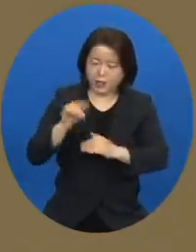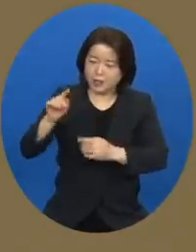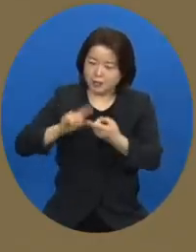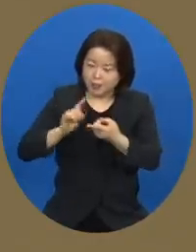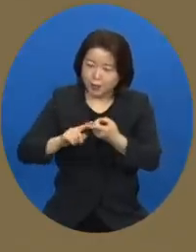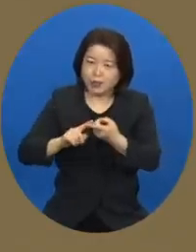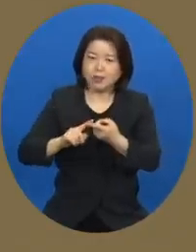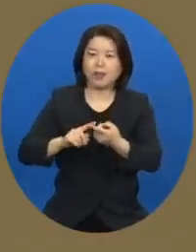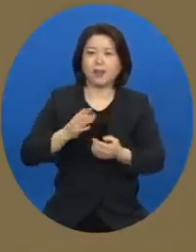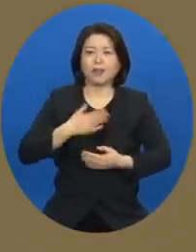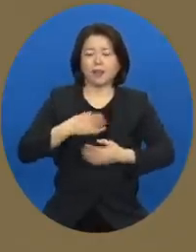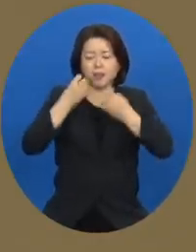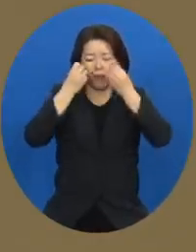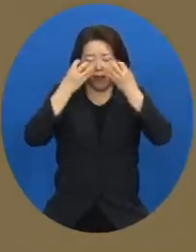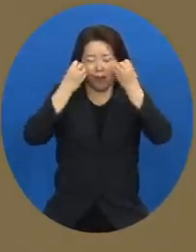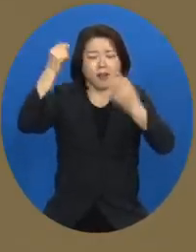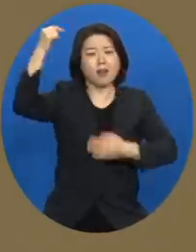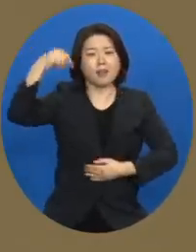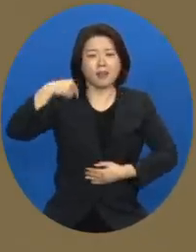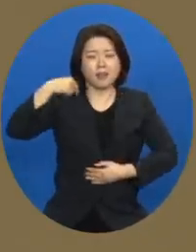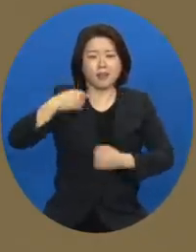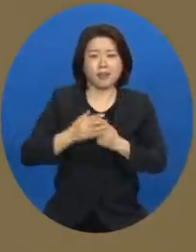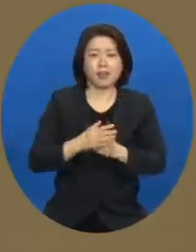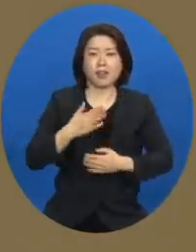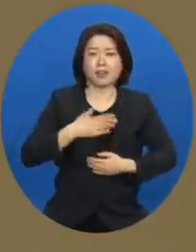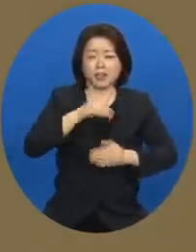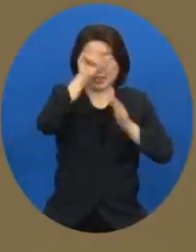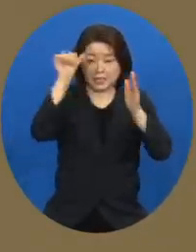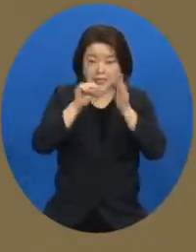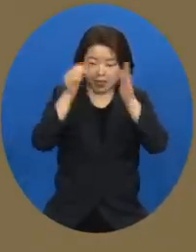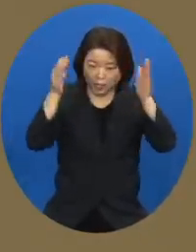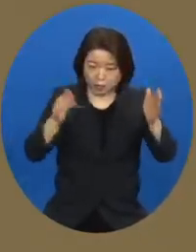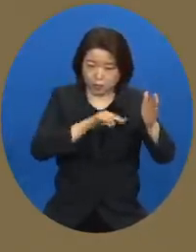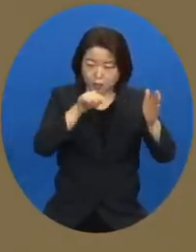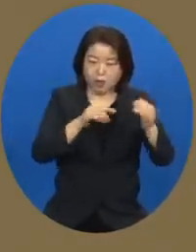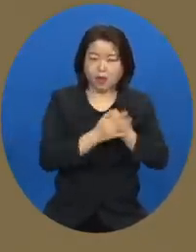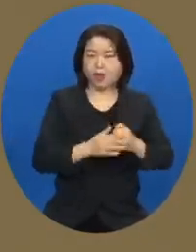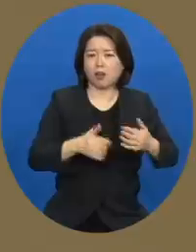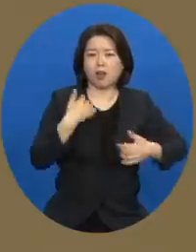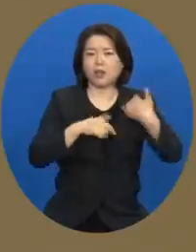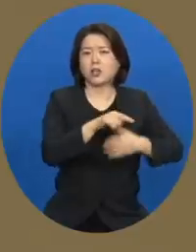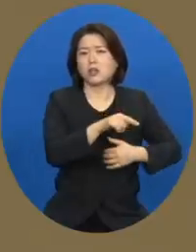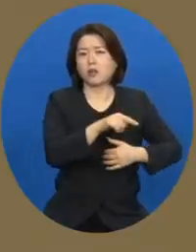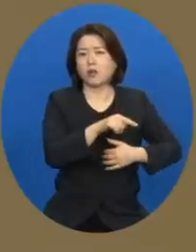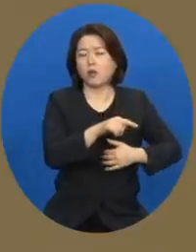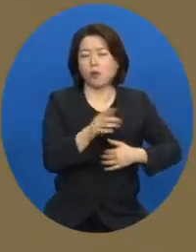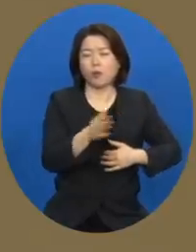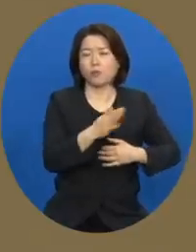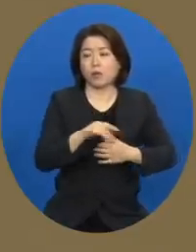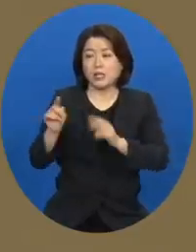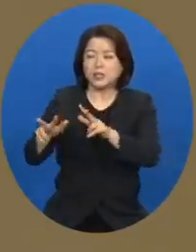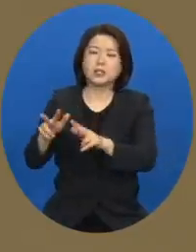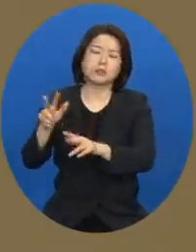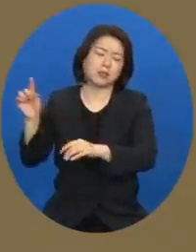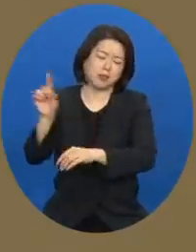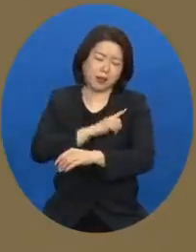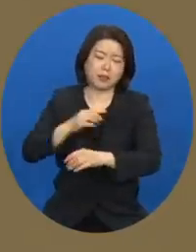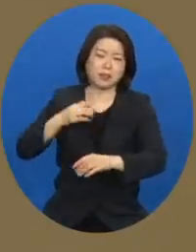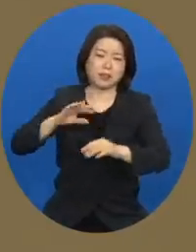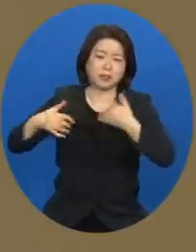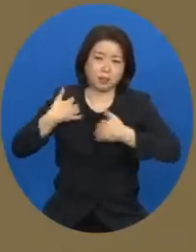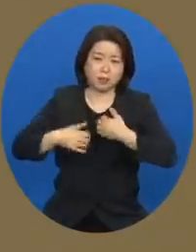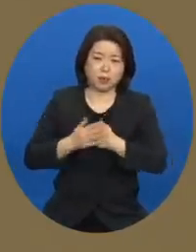너무나 생생해요. 내 생전에 이렇게 기쁜 때는 없었습니다. 나는 이제 아무것도 두렵지